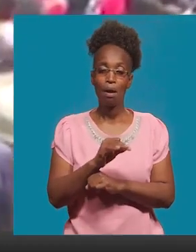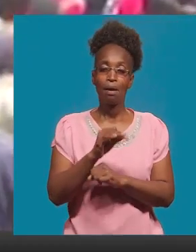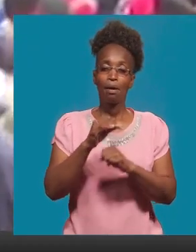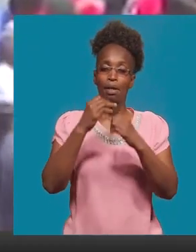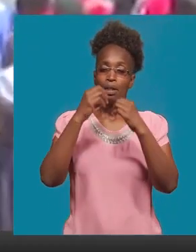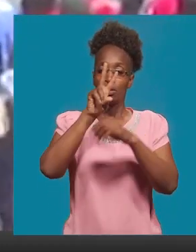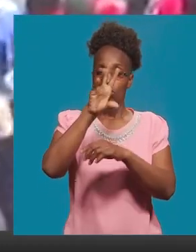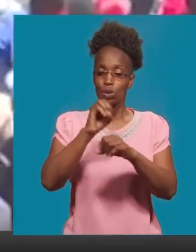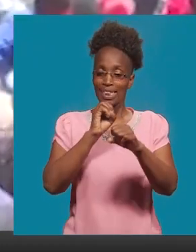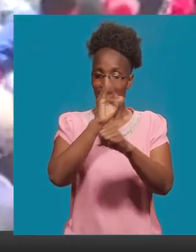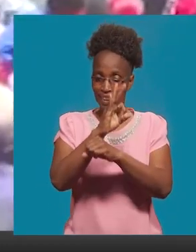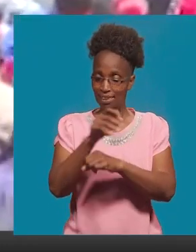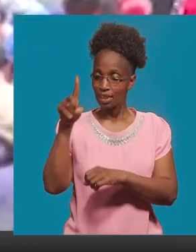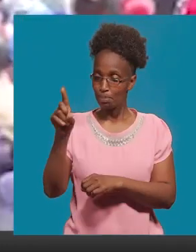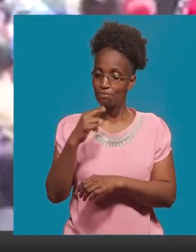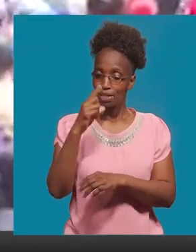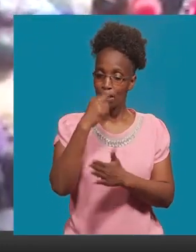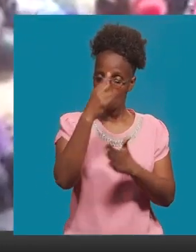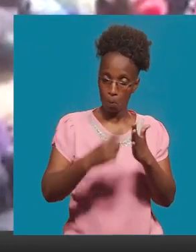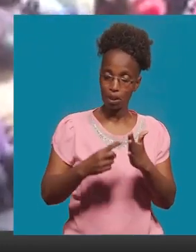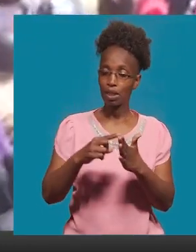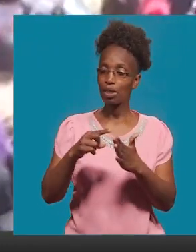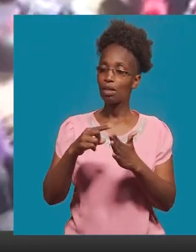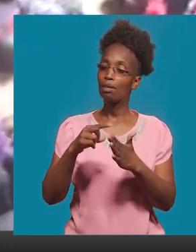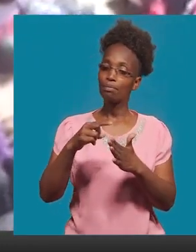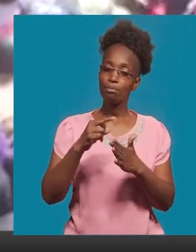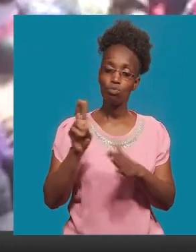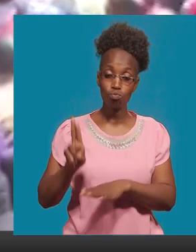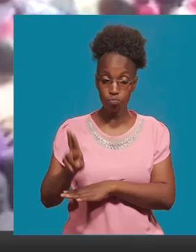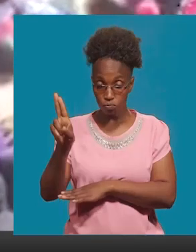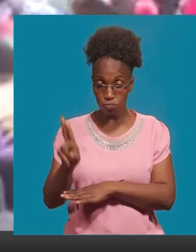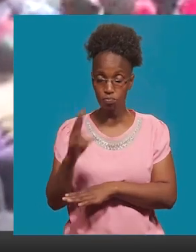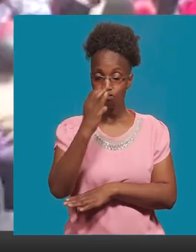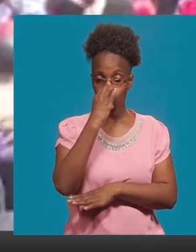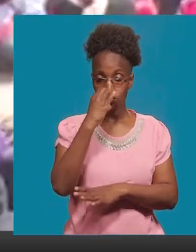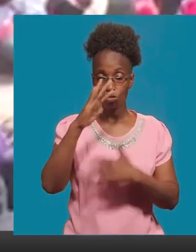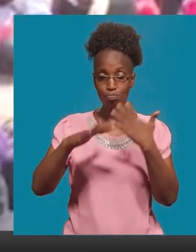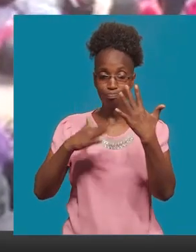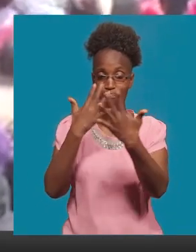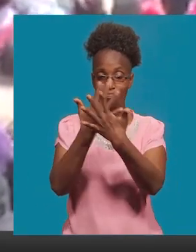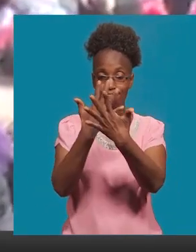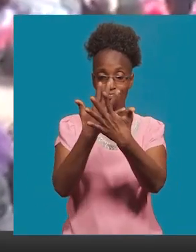Martha Karua alikuwa na sisi. Si ndio walikuwa wanasema tufungwe huko Hague? Si ndio walikuwa